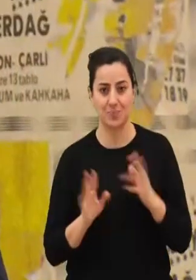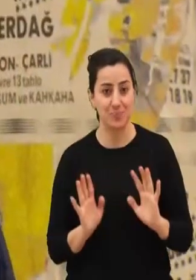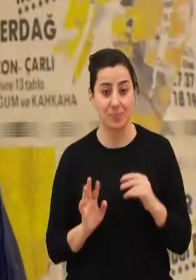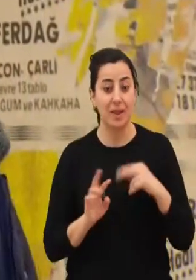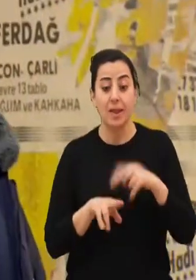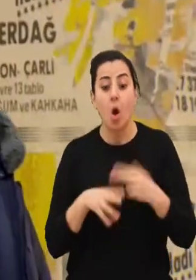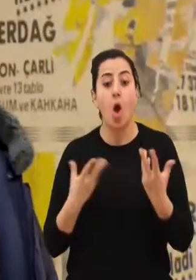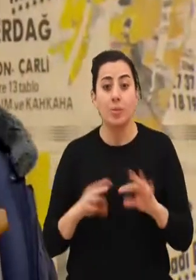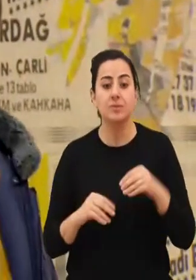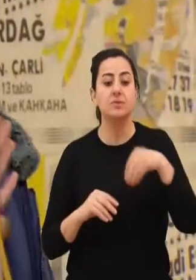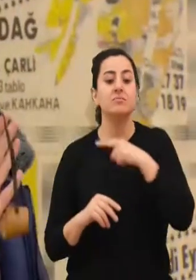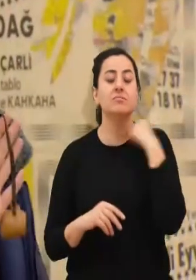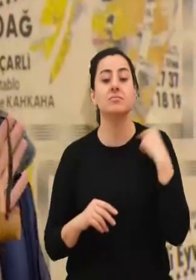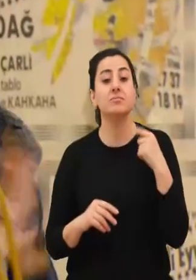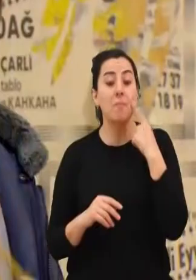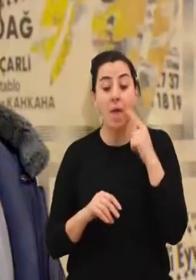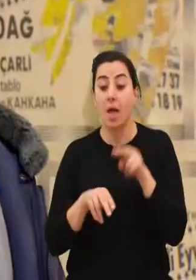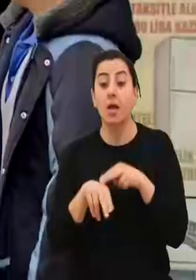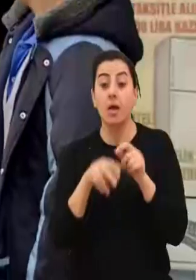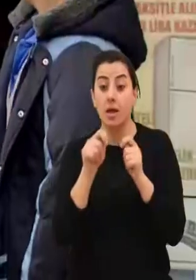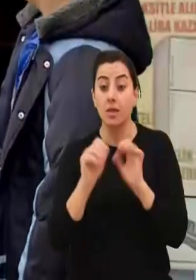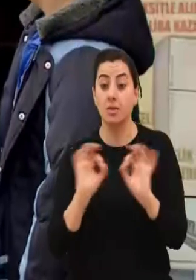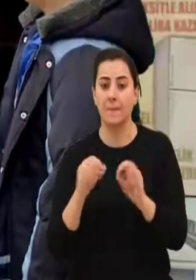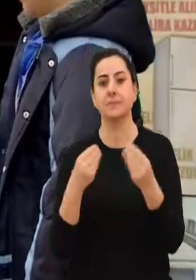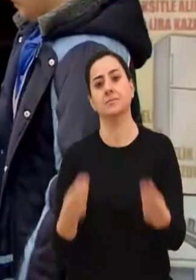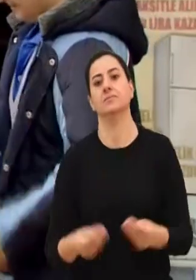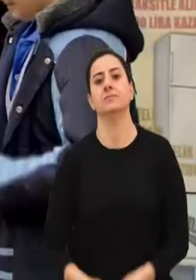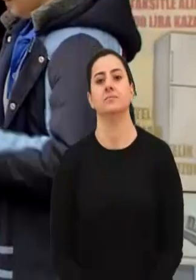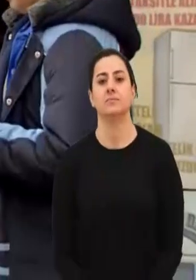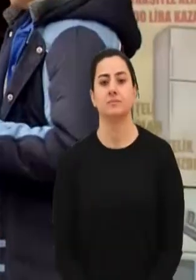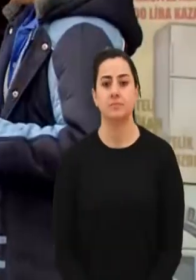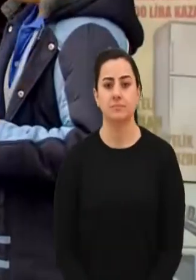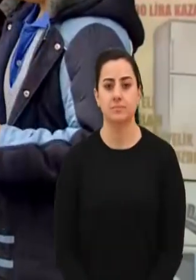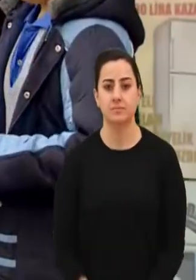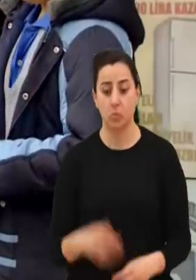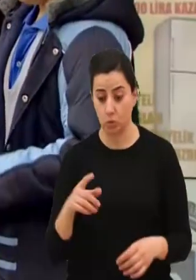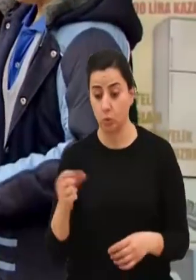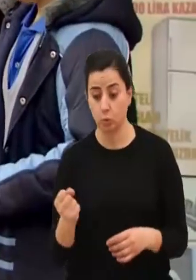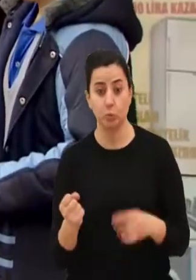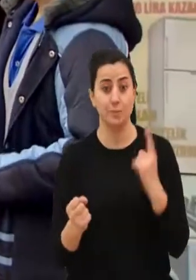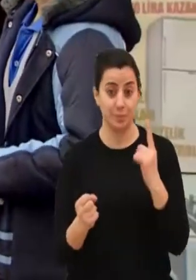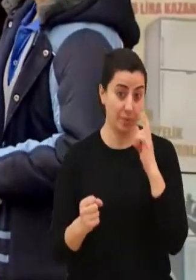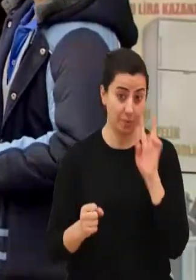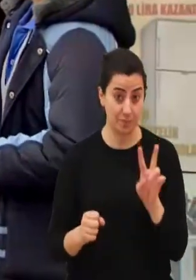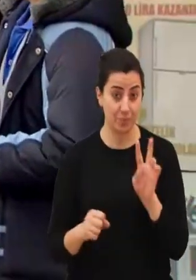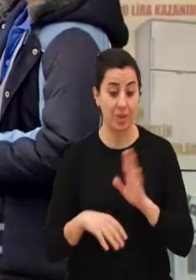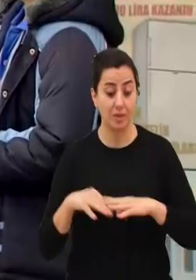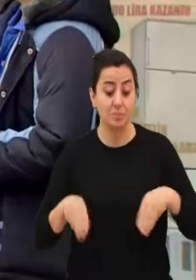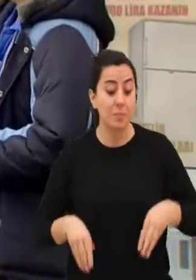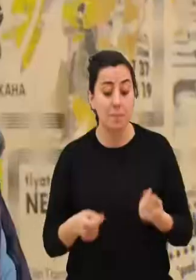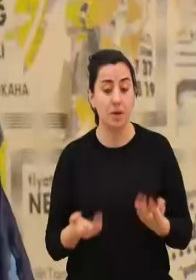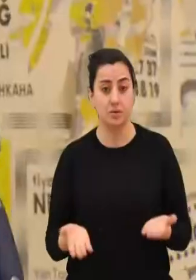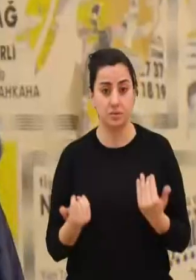de denemeden mal teslimi yapılmıyor. Öyle değil mi? Al bakayım sen şunu bir tut. Önce bu arada pamuk eller